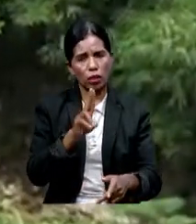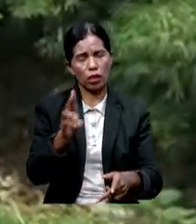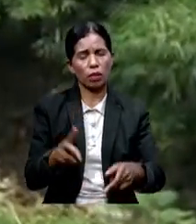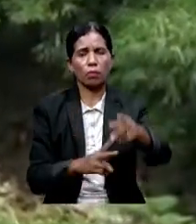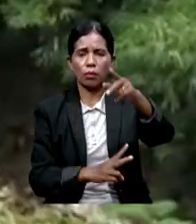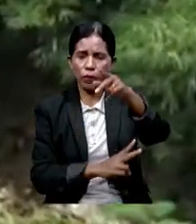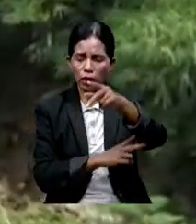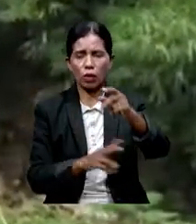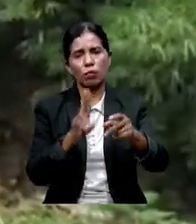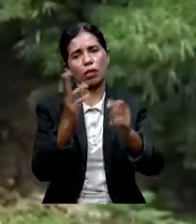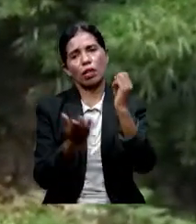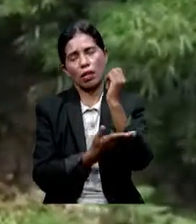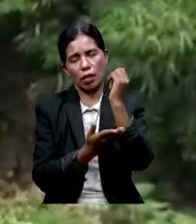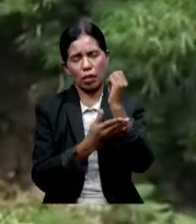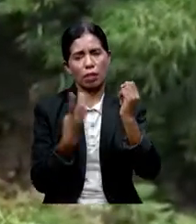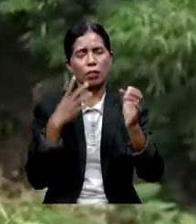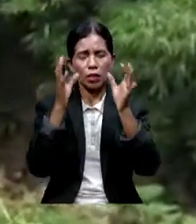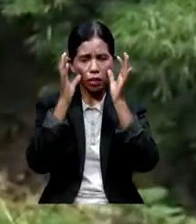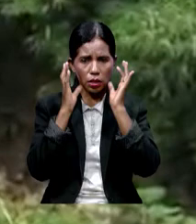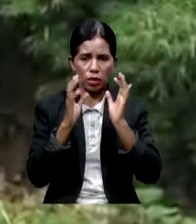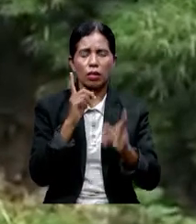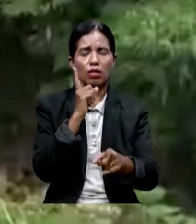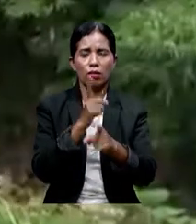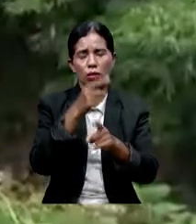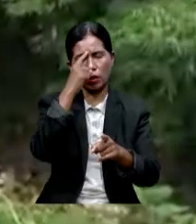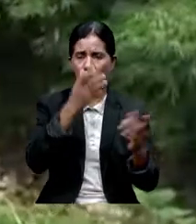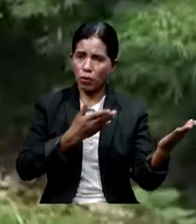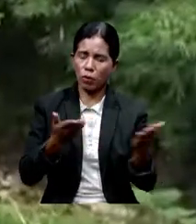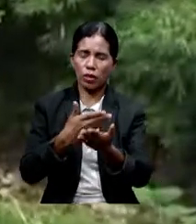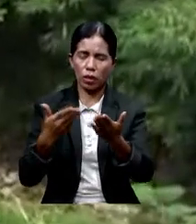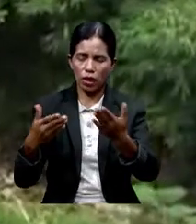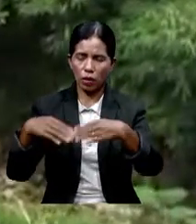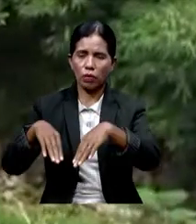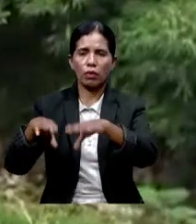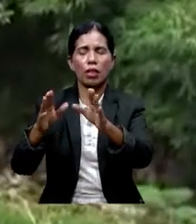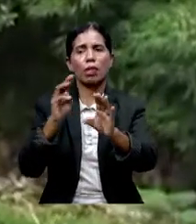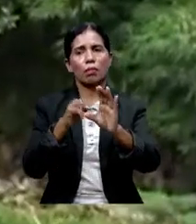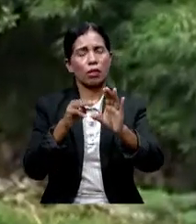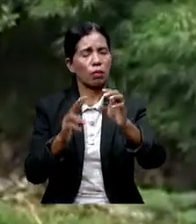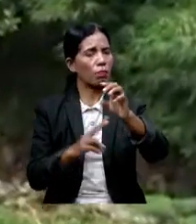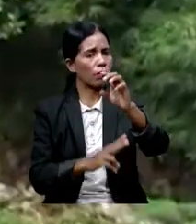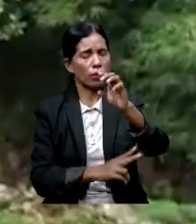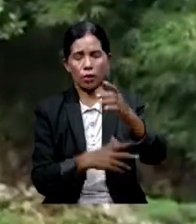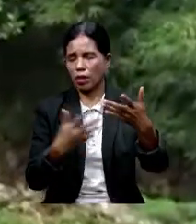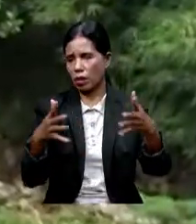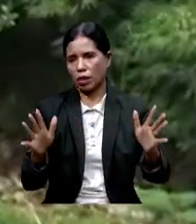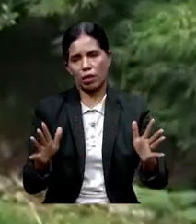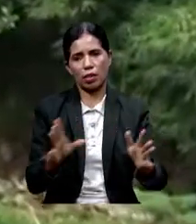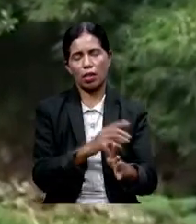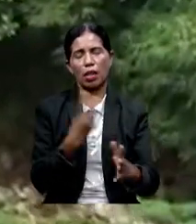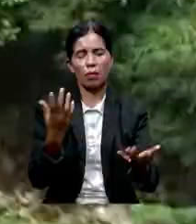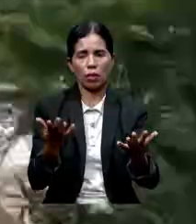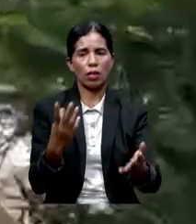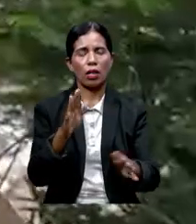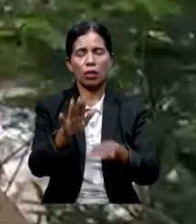agora ne fobu haliri tetebes. Bele tula sasan hototu ba blansa ye merkaru fonte la iha to agora siliu hosi buat